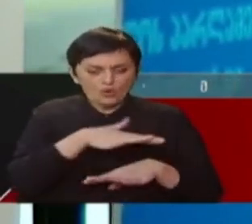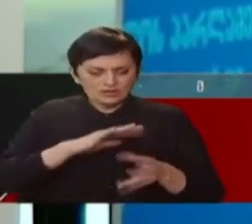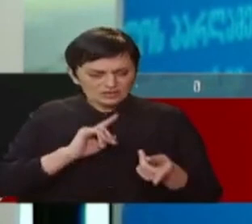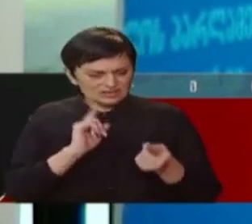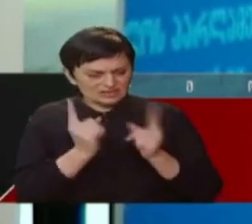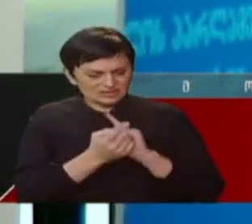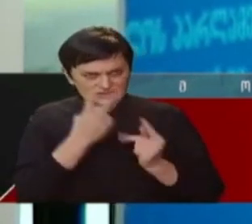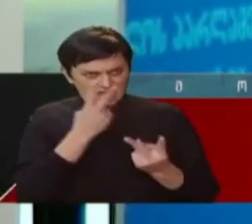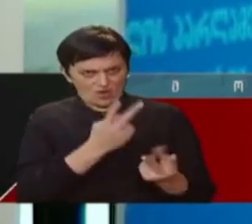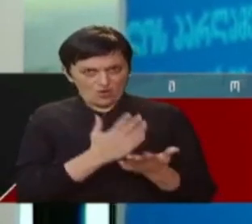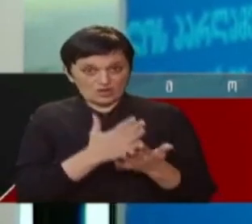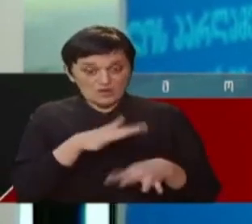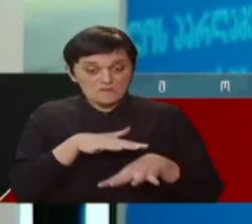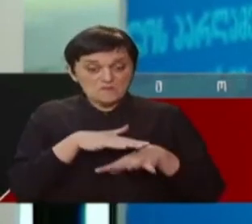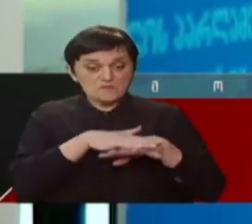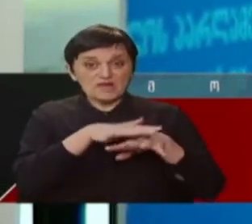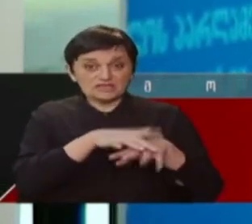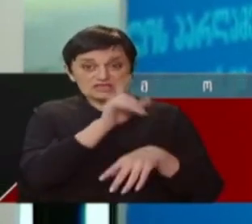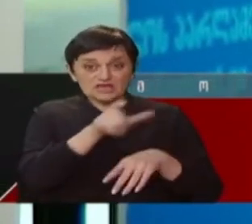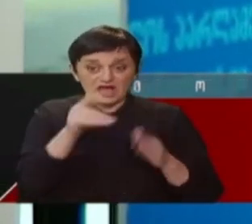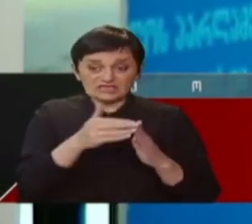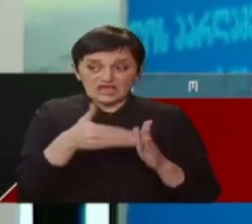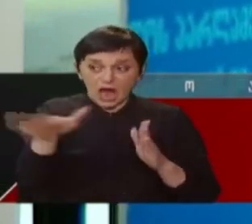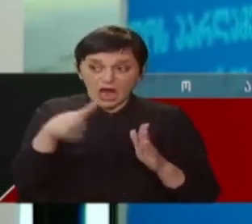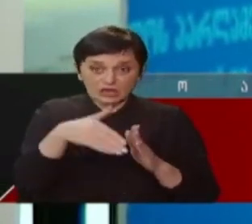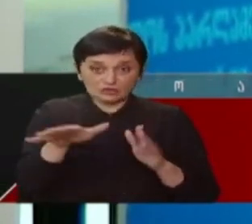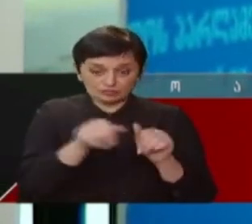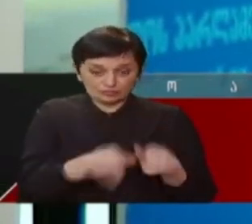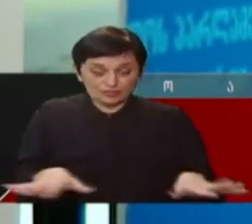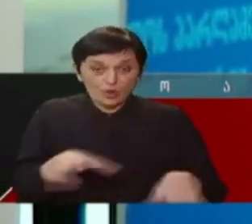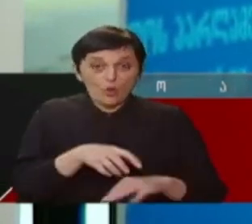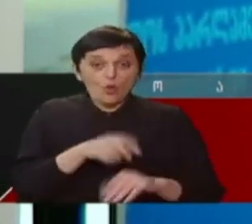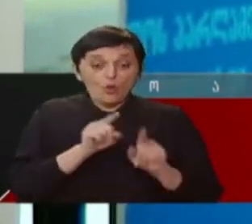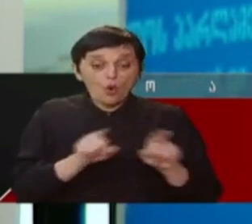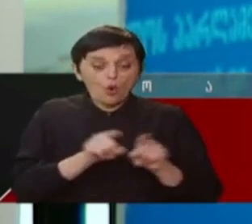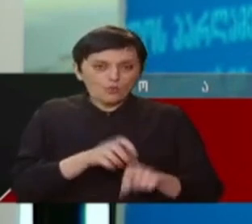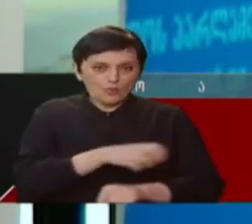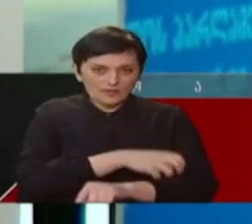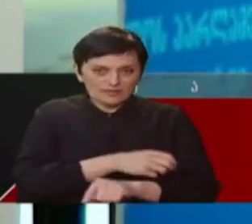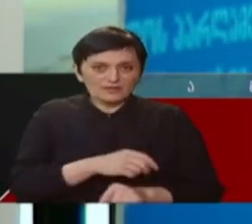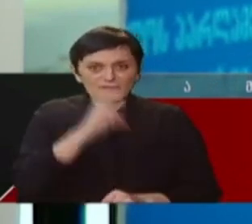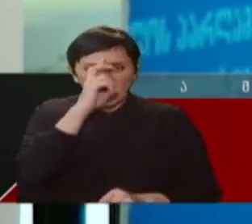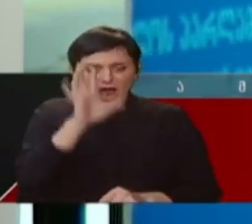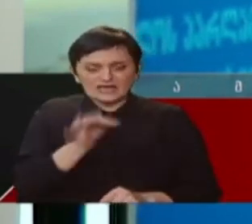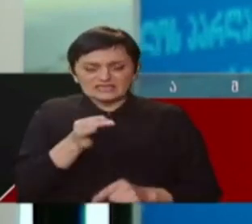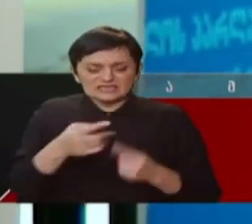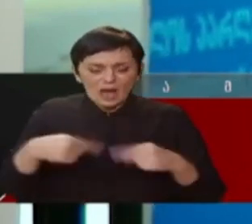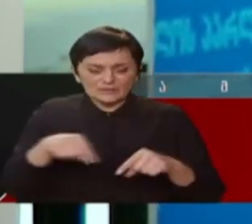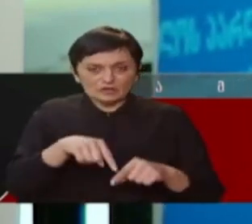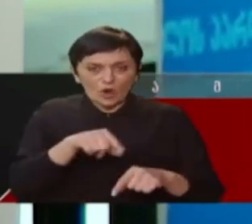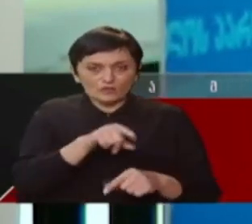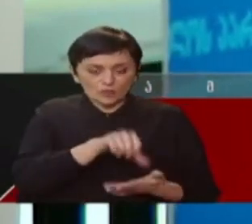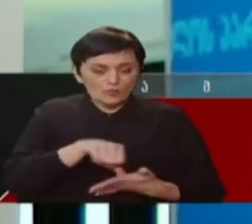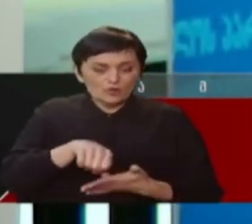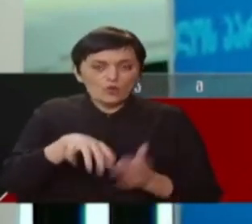ქცეული, რომელიც მიტინგებიდან ხალხს უშვებს სახლში, ანუ მიტინგში ის ოპოზიციური პარტიები, საქმეთა საზოგადოების წევრები ფაქტობრივად